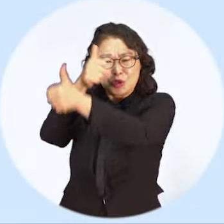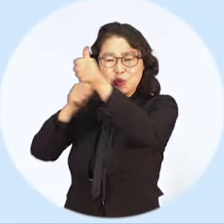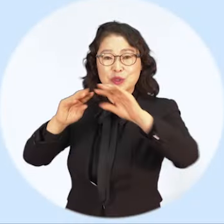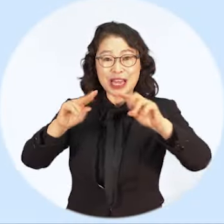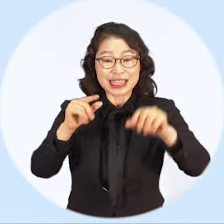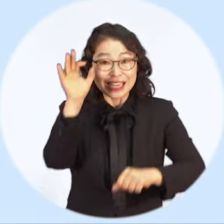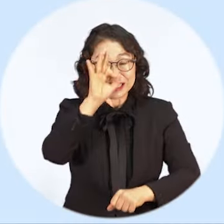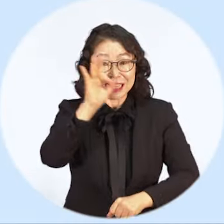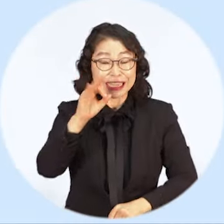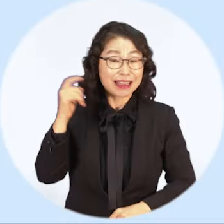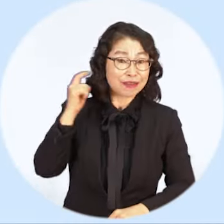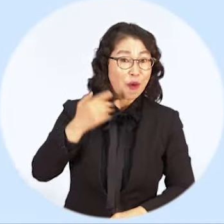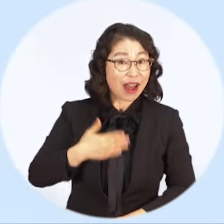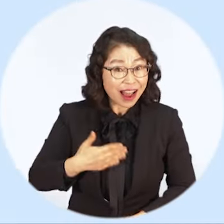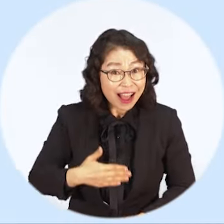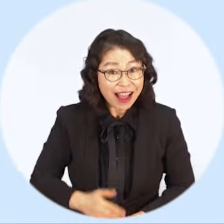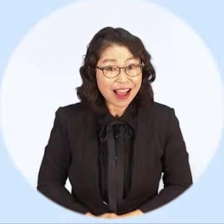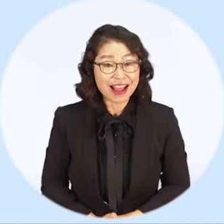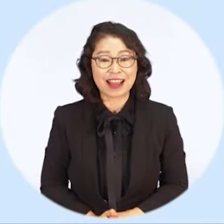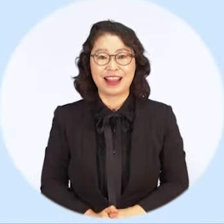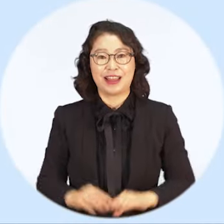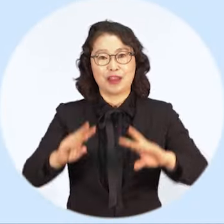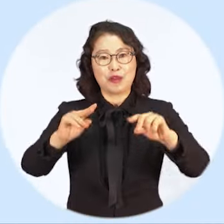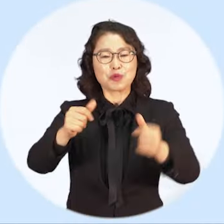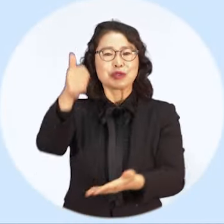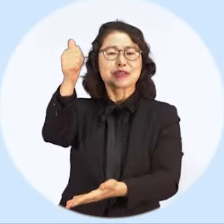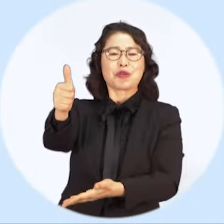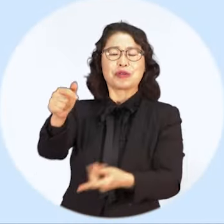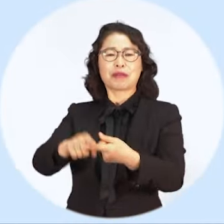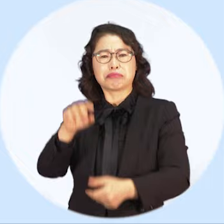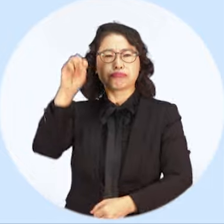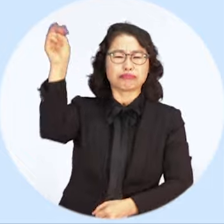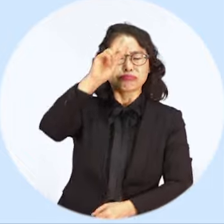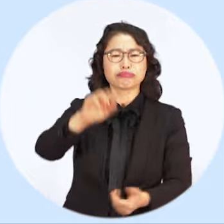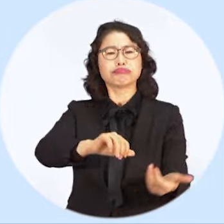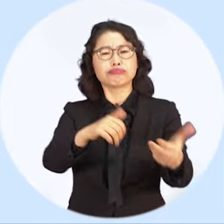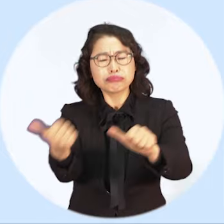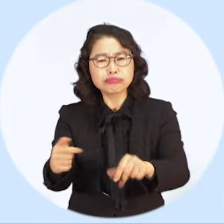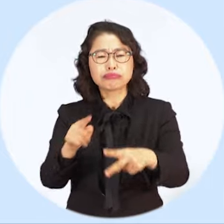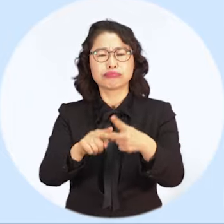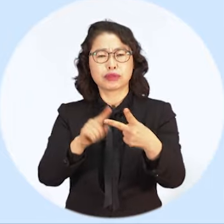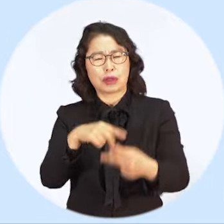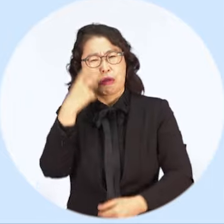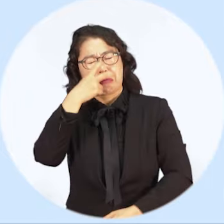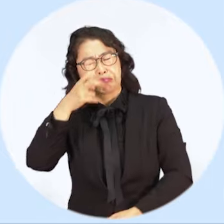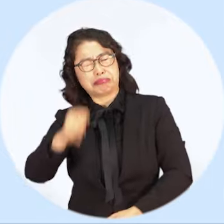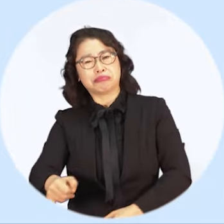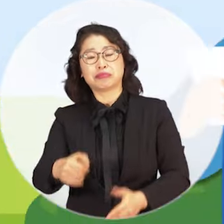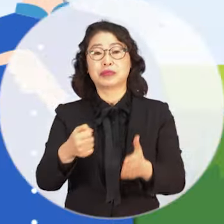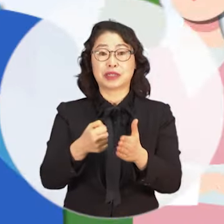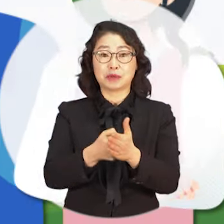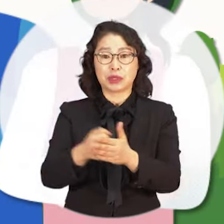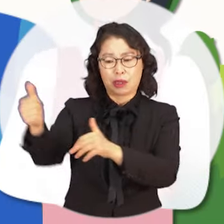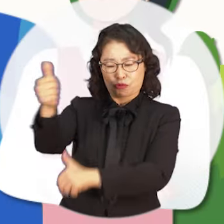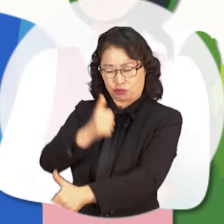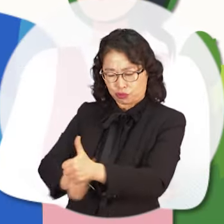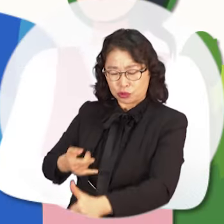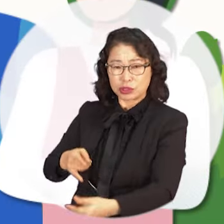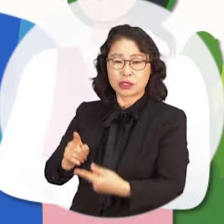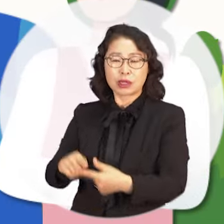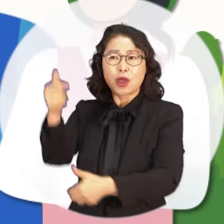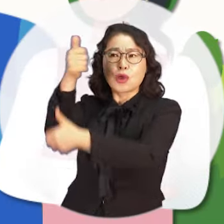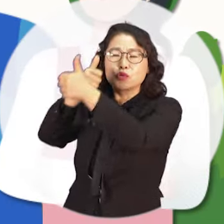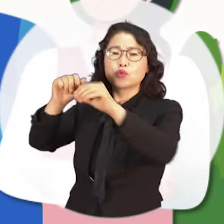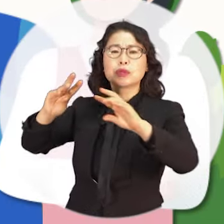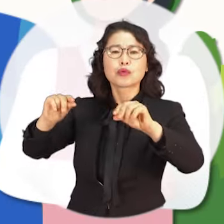조상 땅 찾기 들어보셨나요? 토지 소유자의 갑작스런 사망이나 관리 소홀 등으로 후손들이 조상